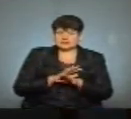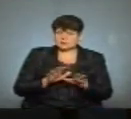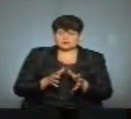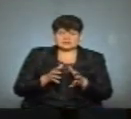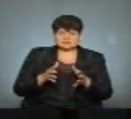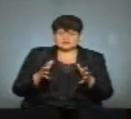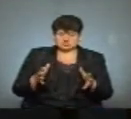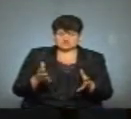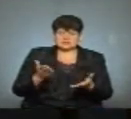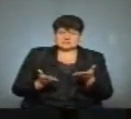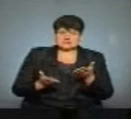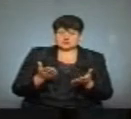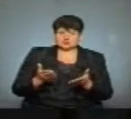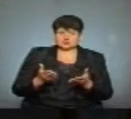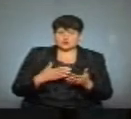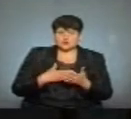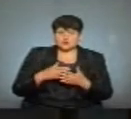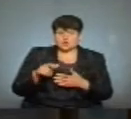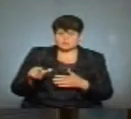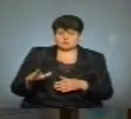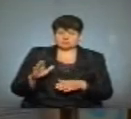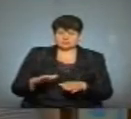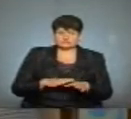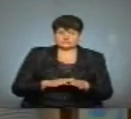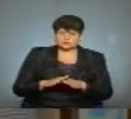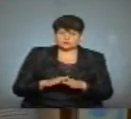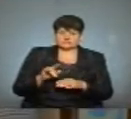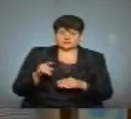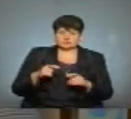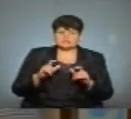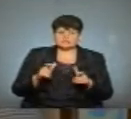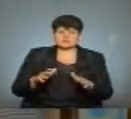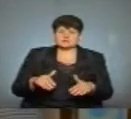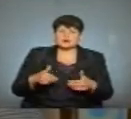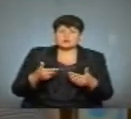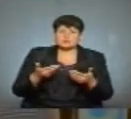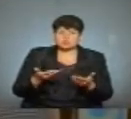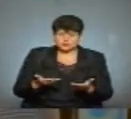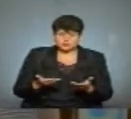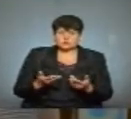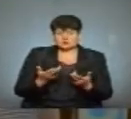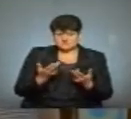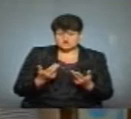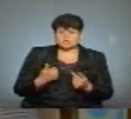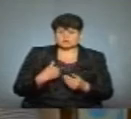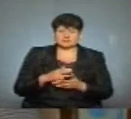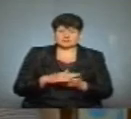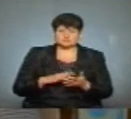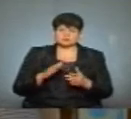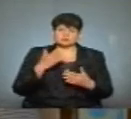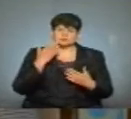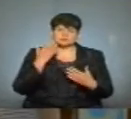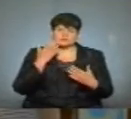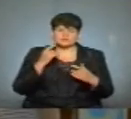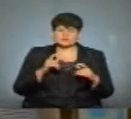збільшуватися, якщо громадськість буде дотримуватися тих вимог карантину, які ми їм рекомендуємо, то, звичайно, ми далі будемо послаблювати